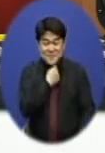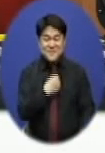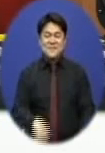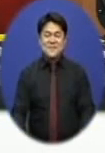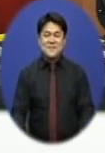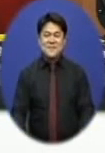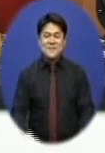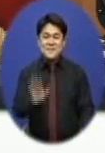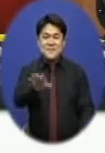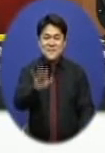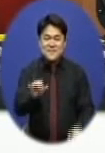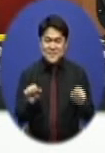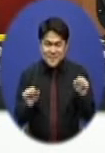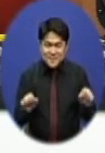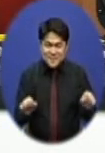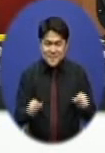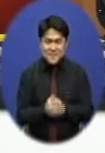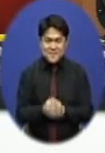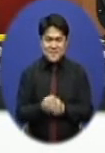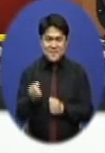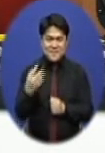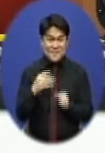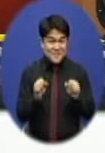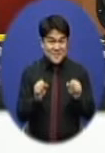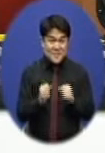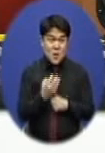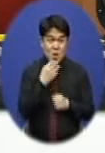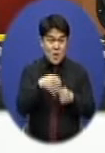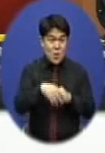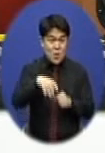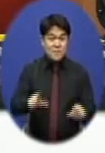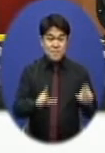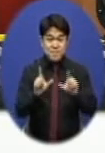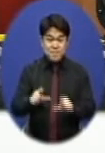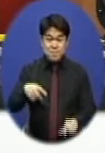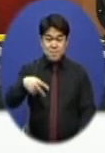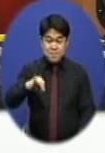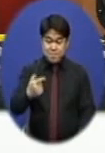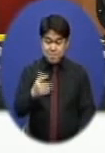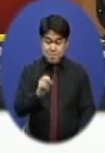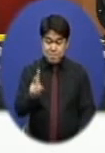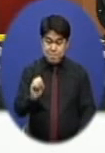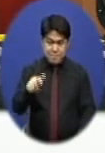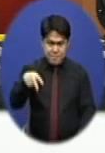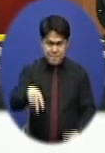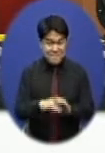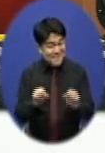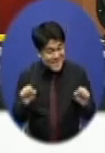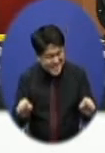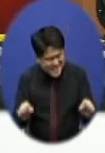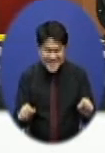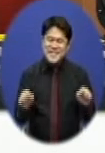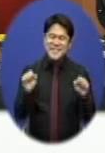네. 여보세요. 안녕하세요. 서울 마포에 사시는 신양규님입니다. 안녕하세요,